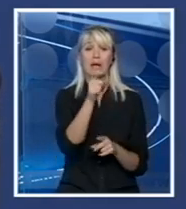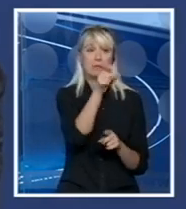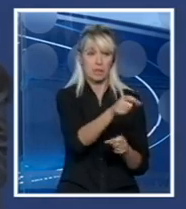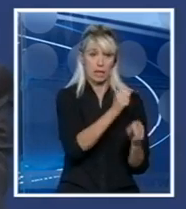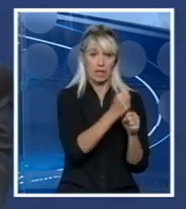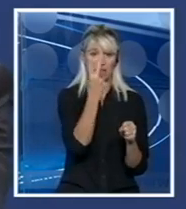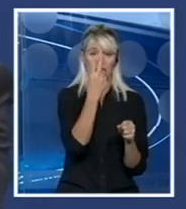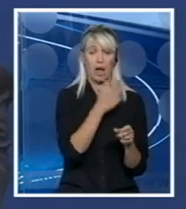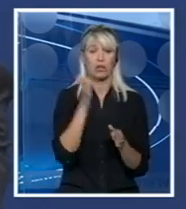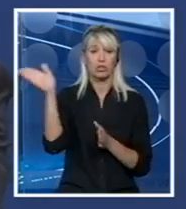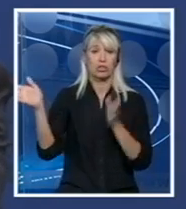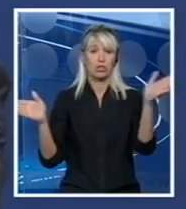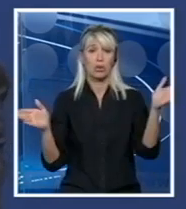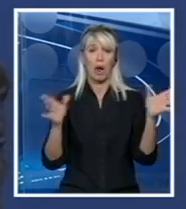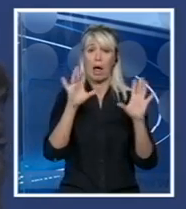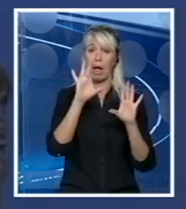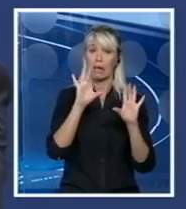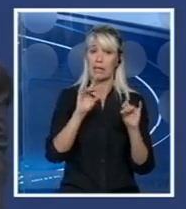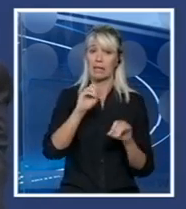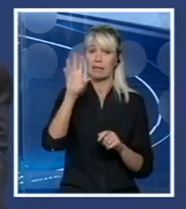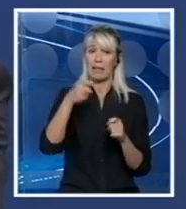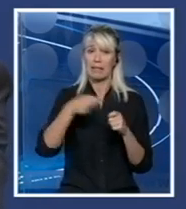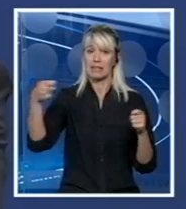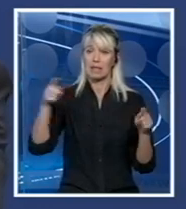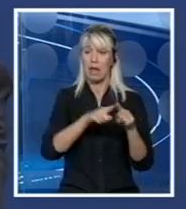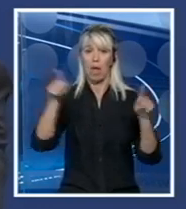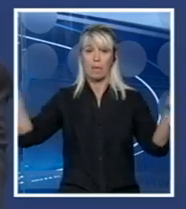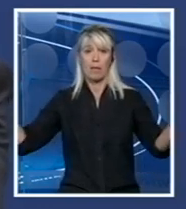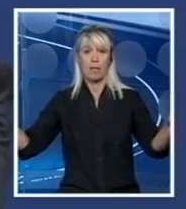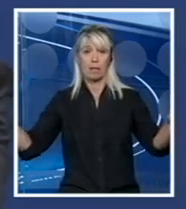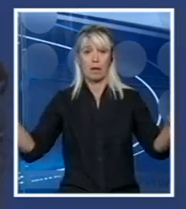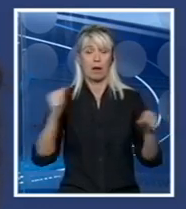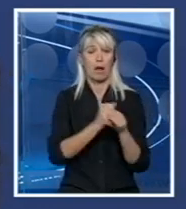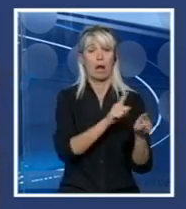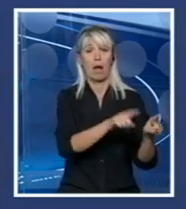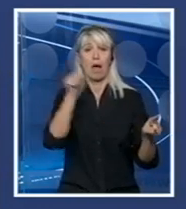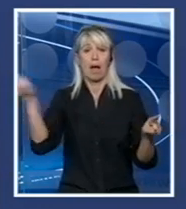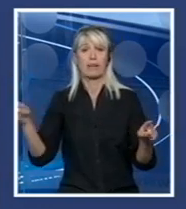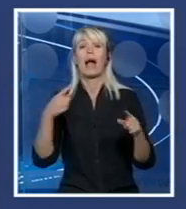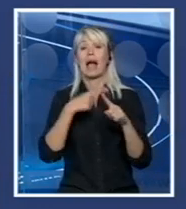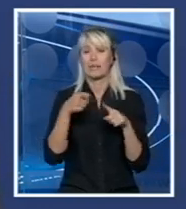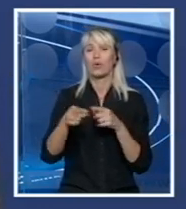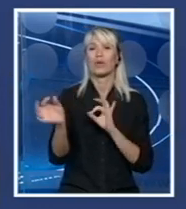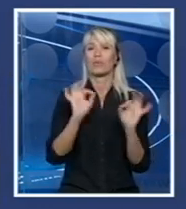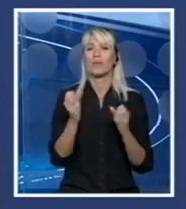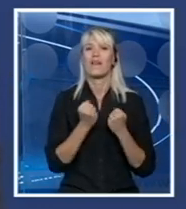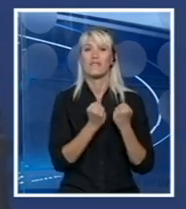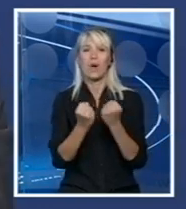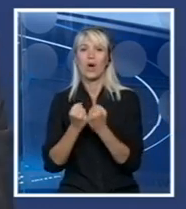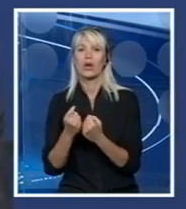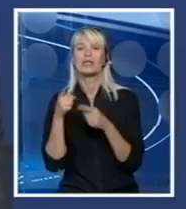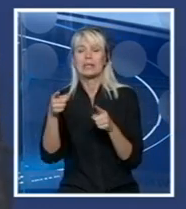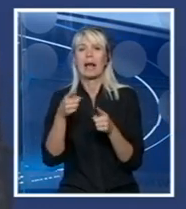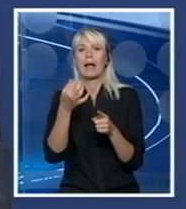školi, radi u istorijnim odeljenjima. Znači, moramo da organizujemo neki njihov dolazak tamo čak. A sad smo zato ta vozila obezbedili da upravo u tim delovima